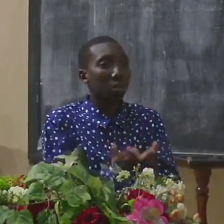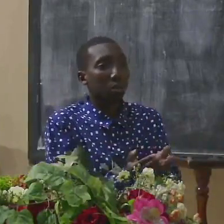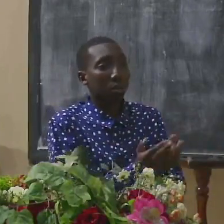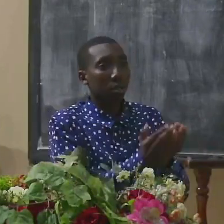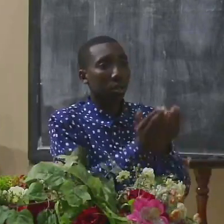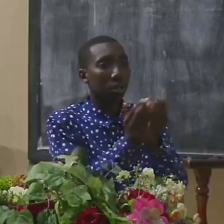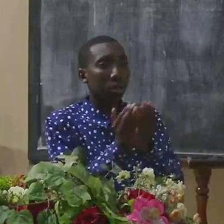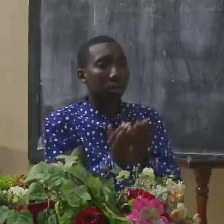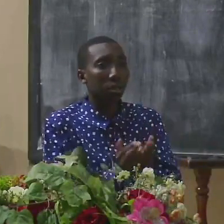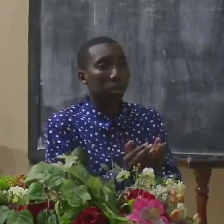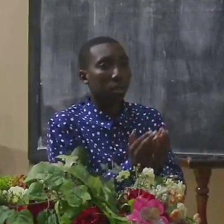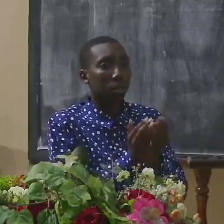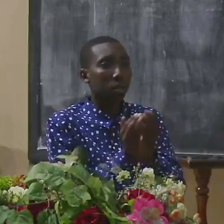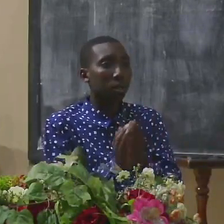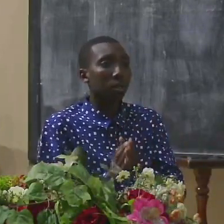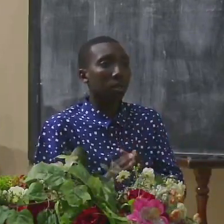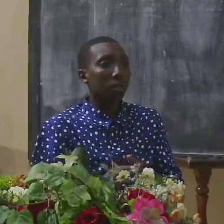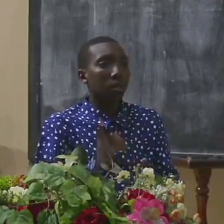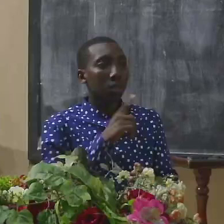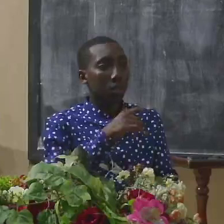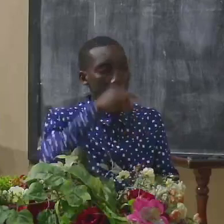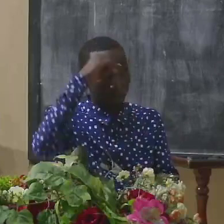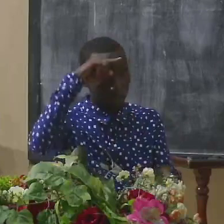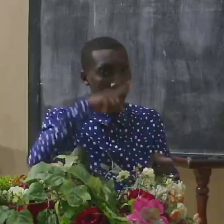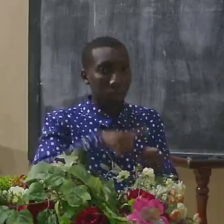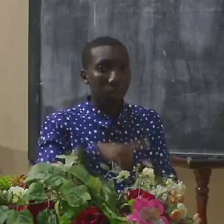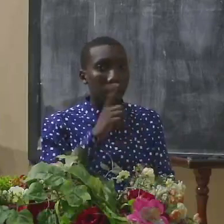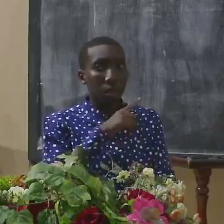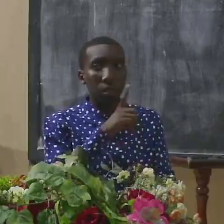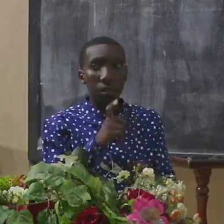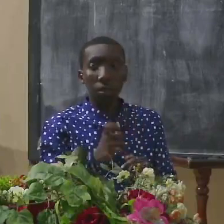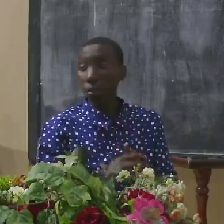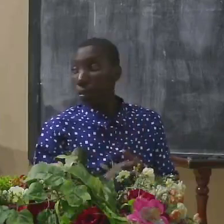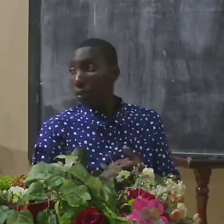Est-ce qu'il est ici? Jay Kwapa.